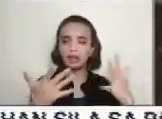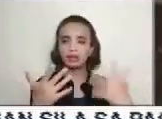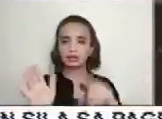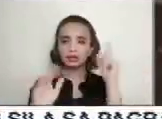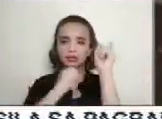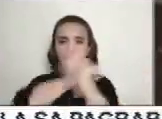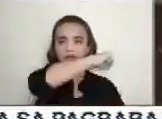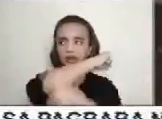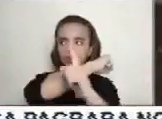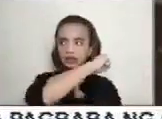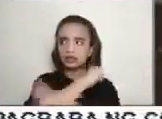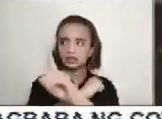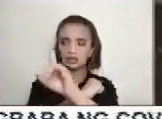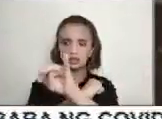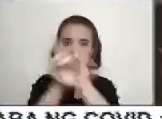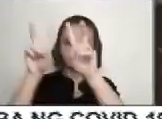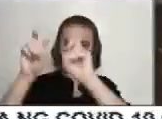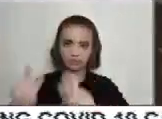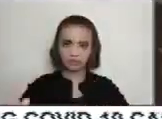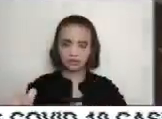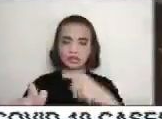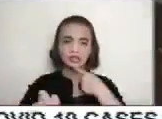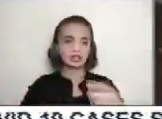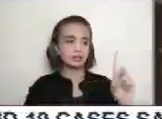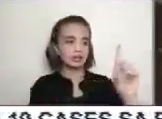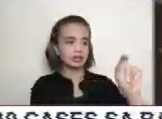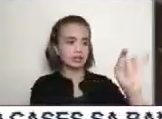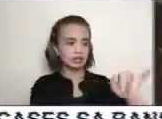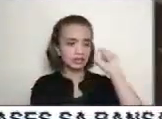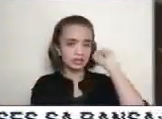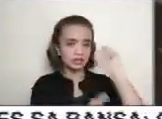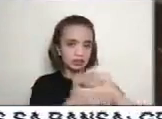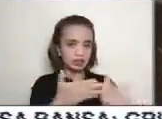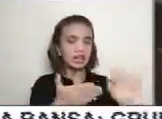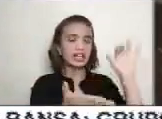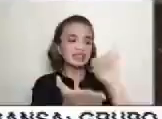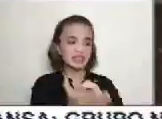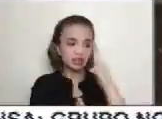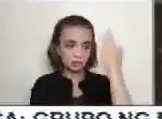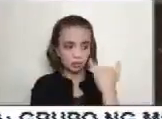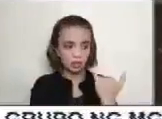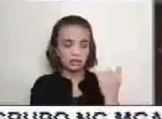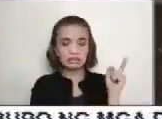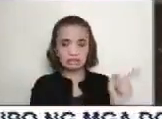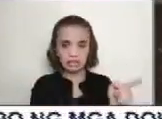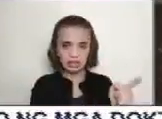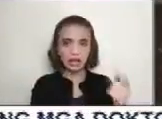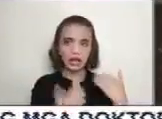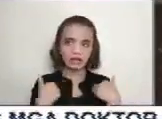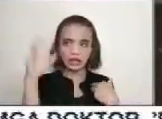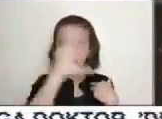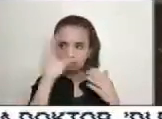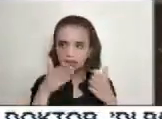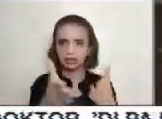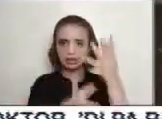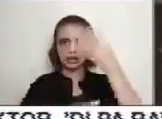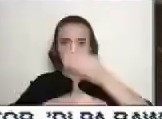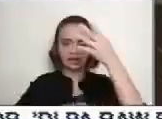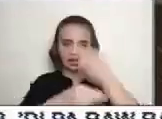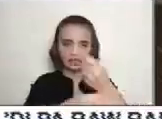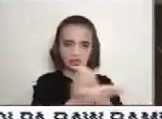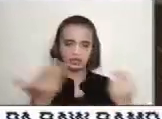Pagpapariyak ng Civil Aeronautics Board o CAB na hindi tataas ang pamasahe sa mga eroplano sa holiday season sa kabila po ng patuloy na